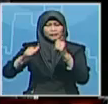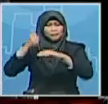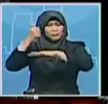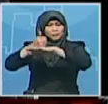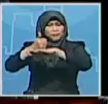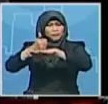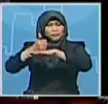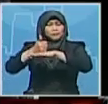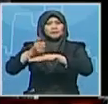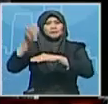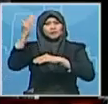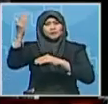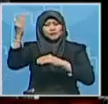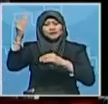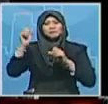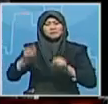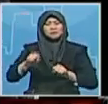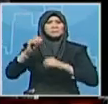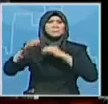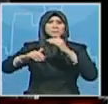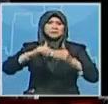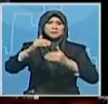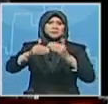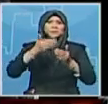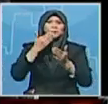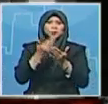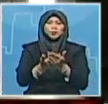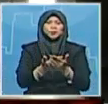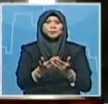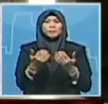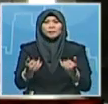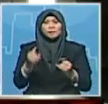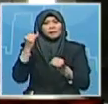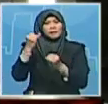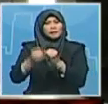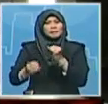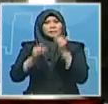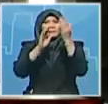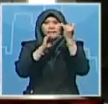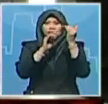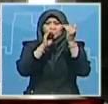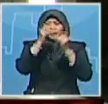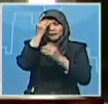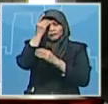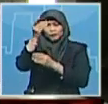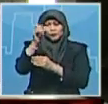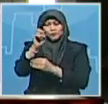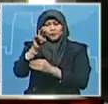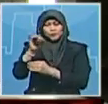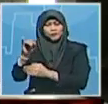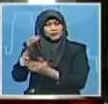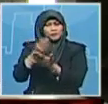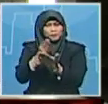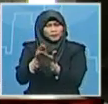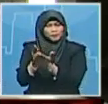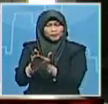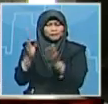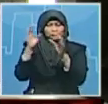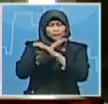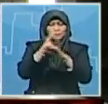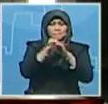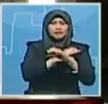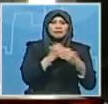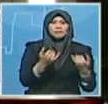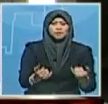tubuhkan, alhamdulillah ianya berjalan agak baik. Datuk Seri, dia minit terakhir ini, harapan Datuk Seri bersempena bajet dan juga cabaran semasa dalam